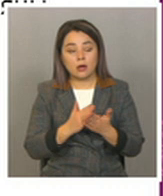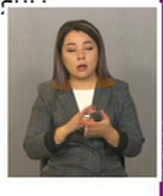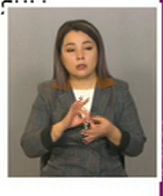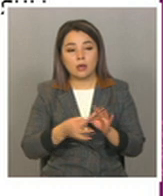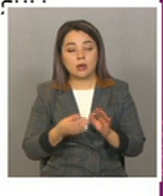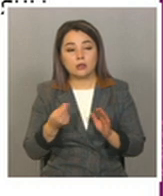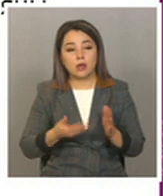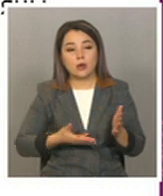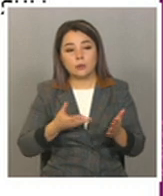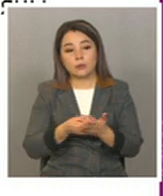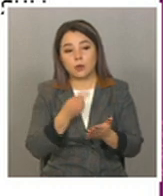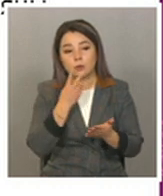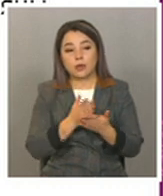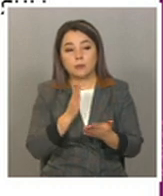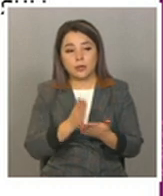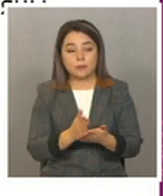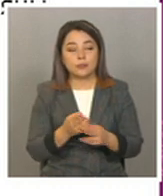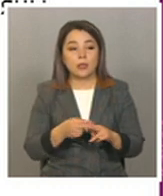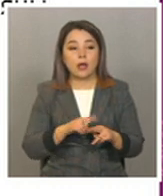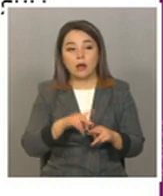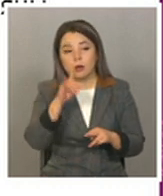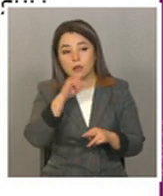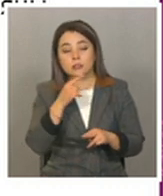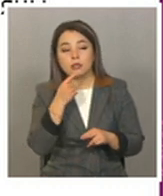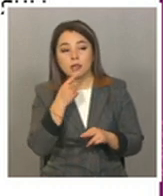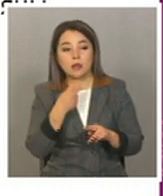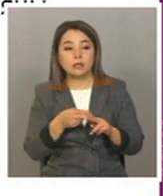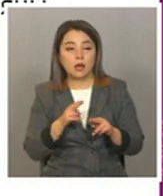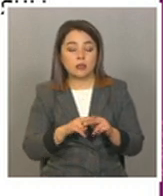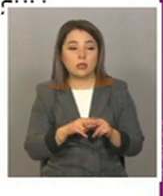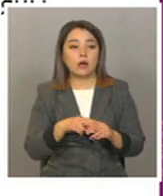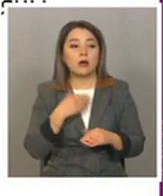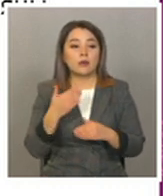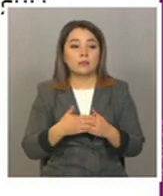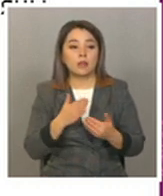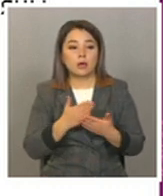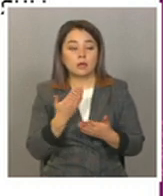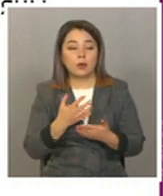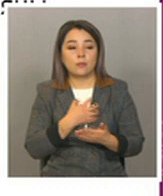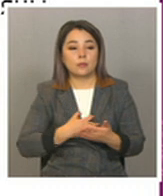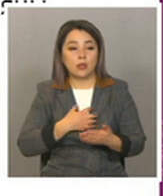қаражат бөлінеді. Қазақ тілінің алдында тұрған ең өзекті